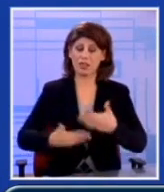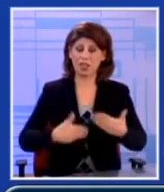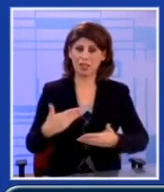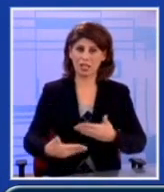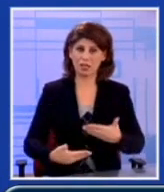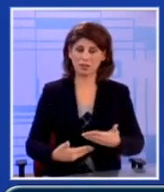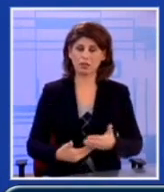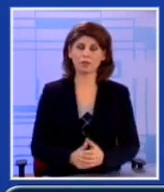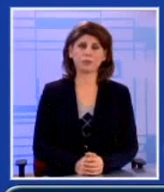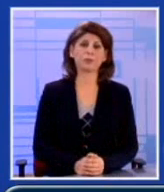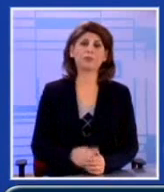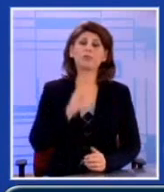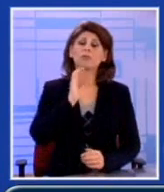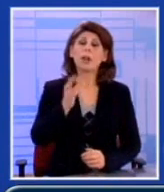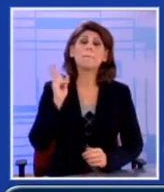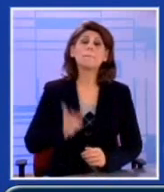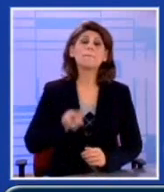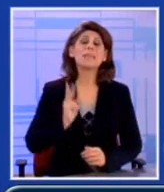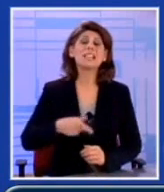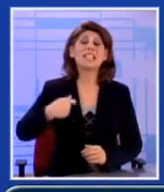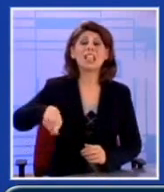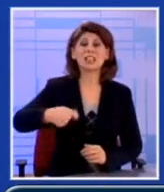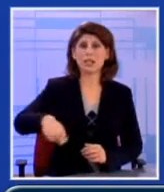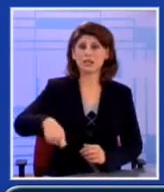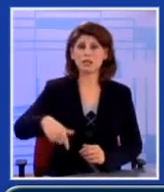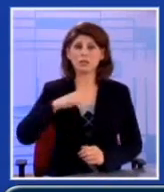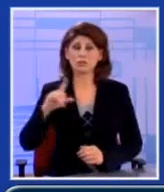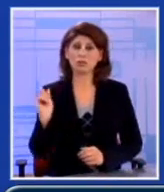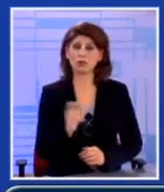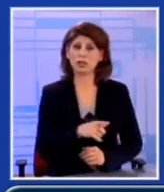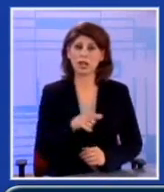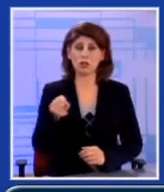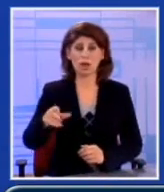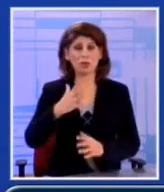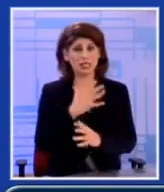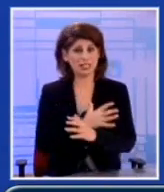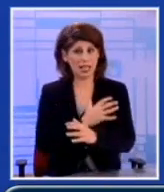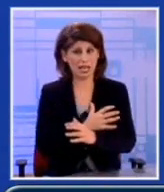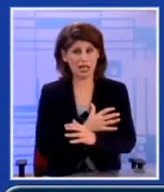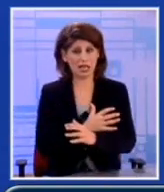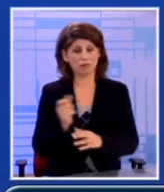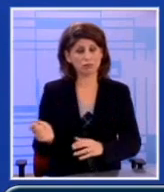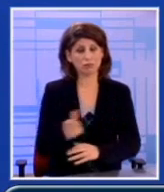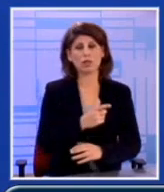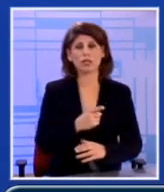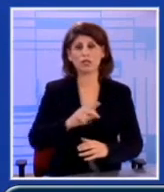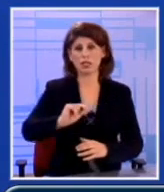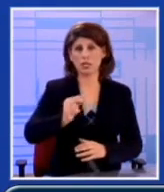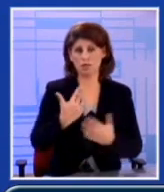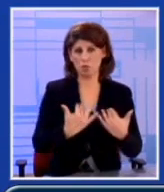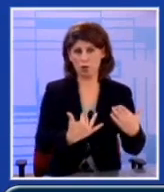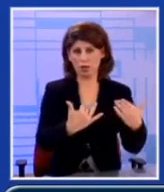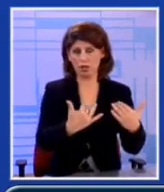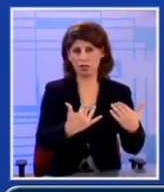διαδικασία προκειμένου οι ποινικές δικογραφίες που διαβιβάζονται από την Εισαγγελία στη Βουλή